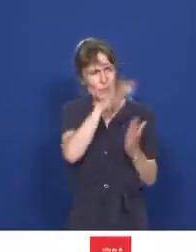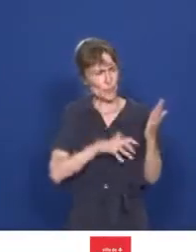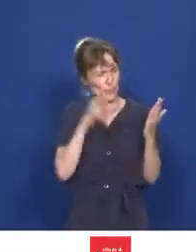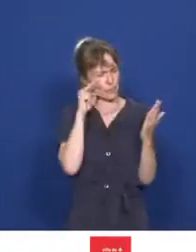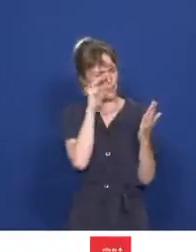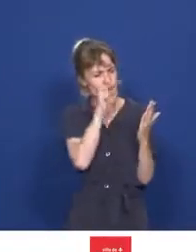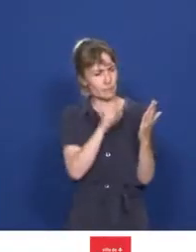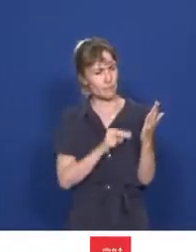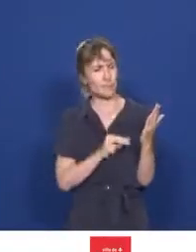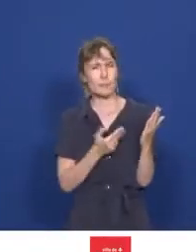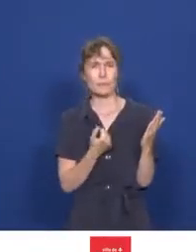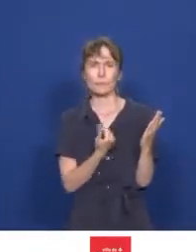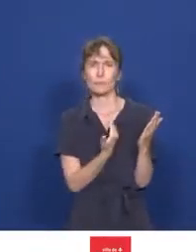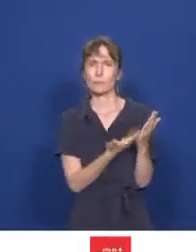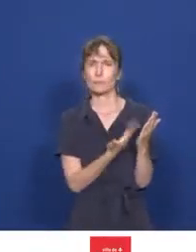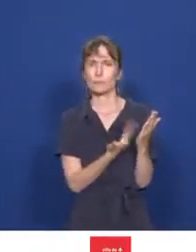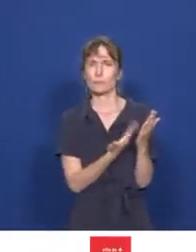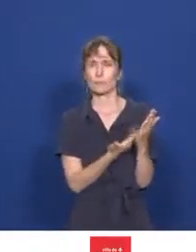que